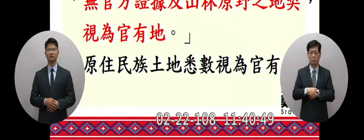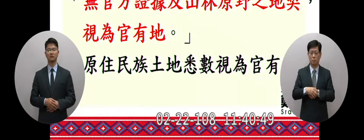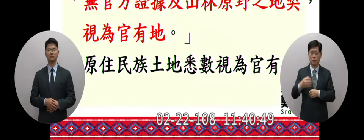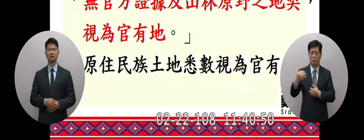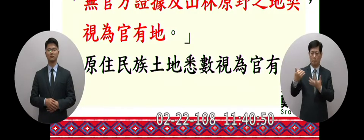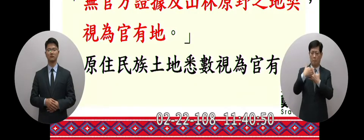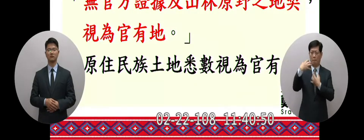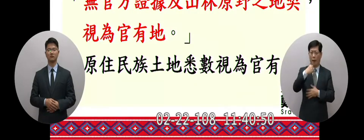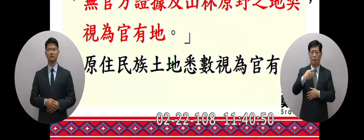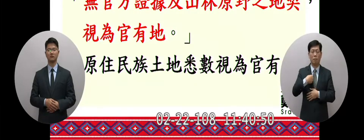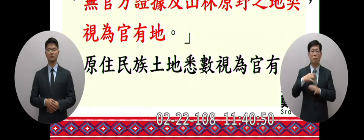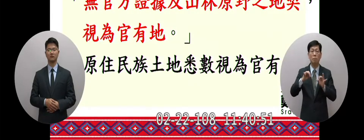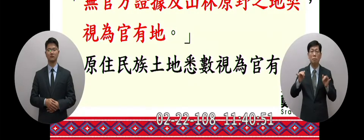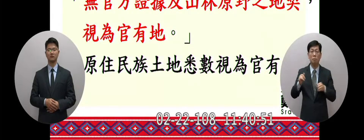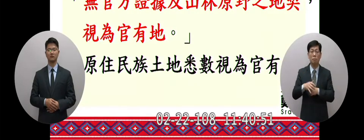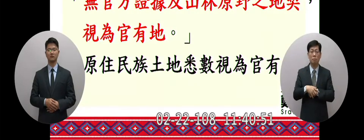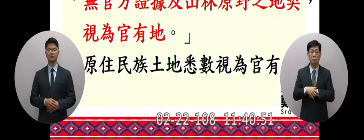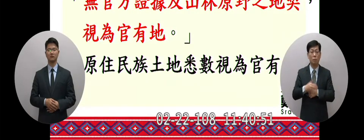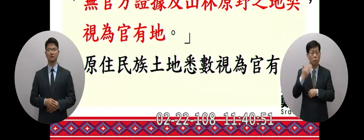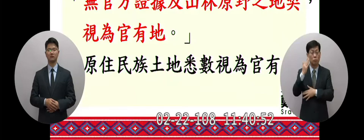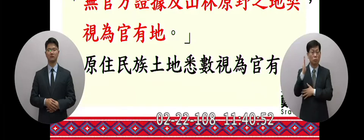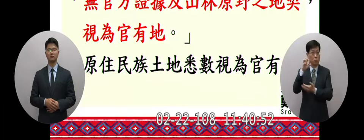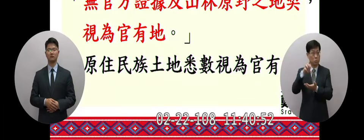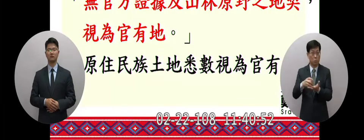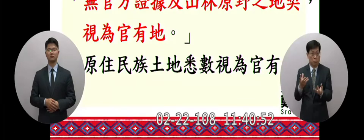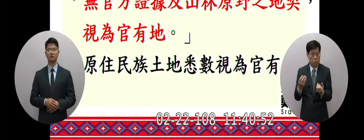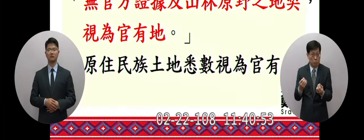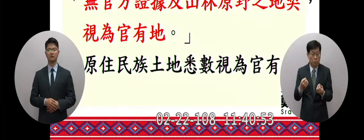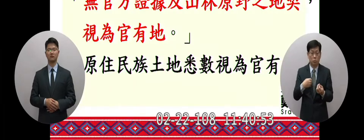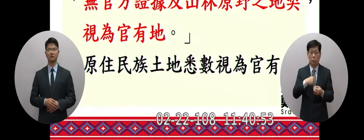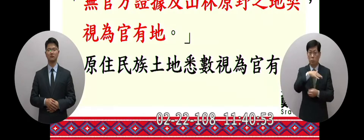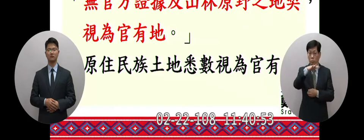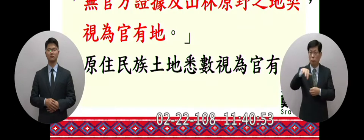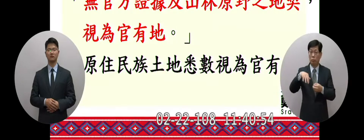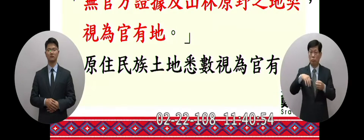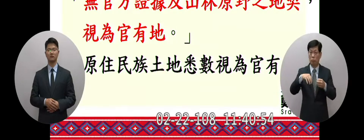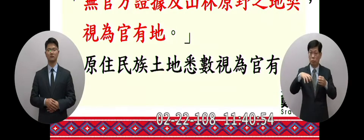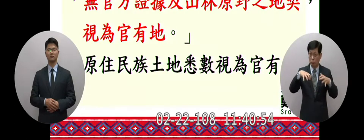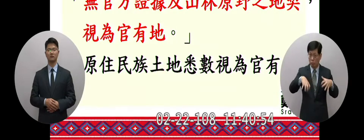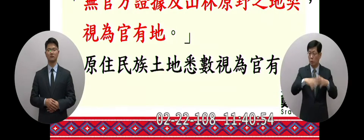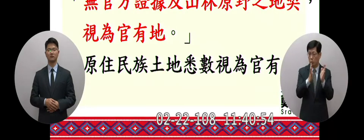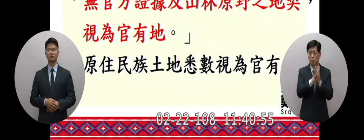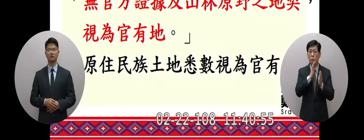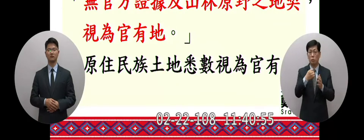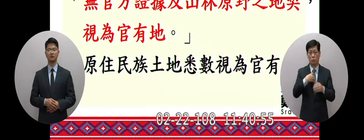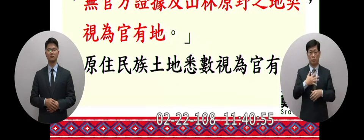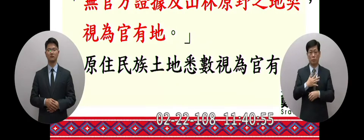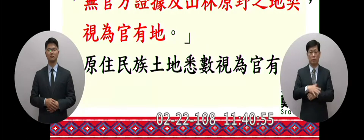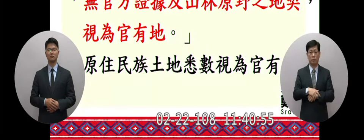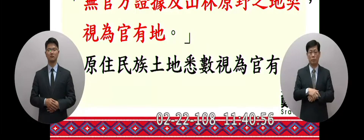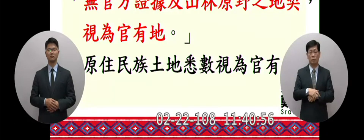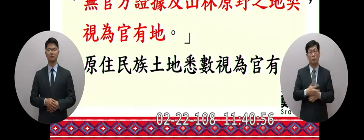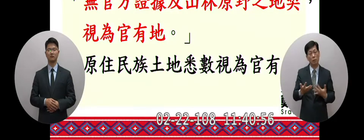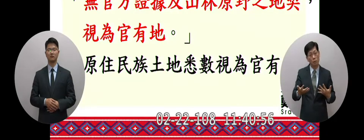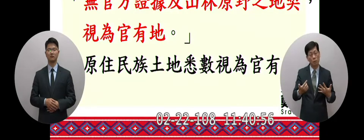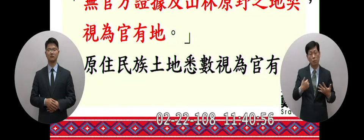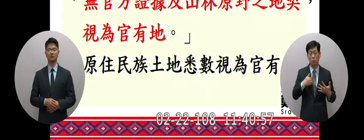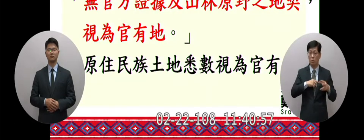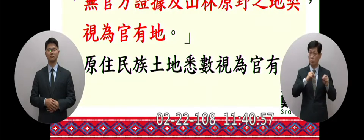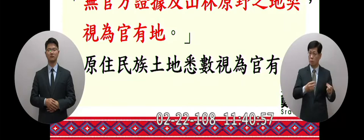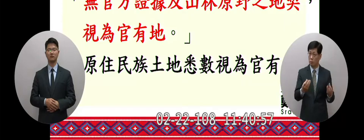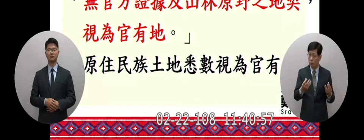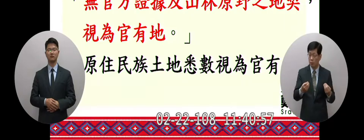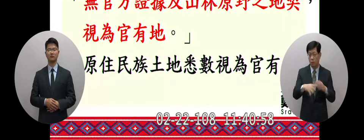抢夺了我们的土地。他说无官方政绩及山林原野之地契视为官有，所以我们原住民族的